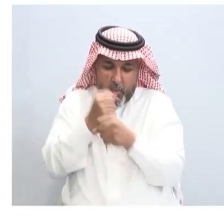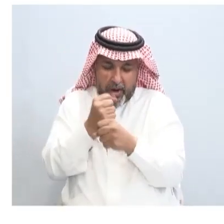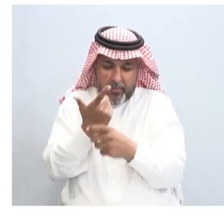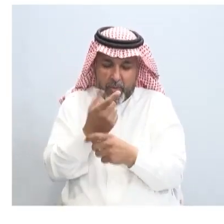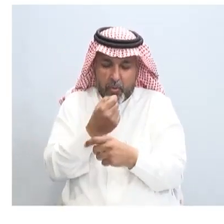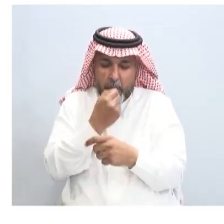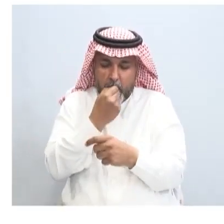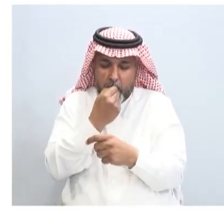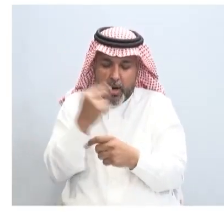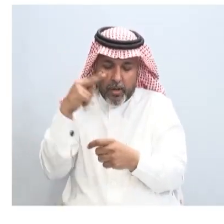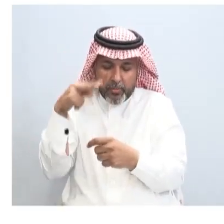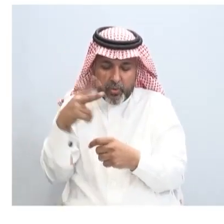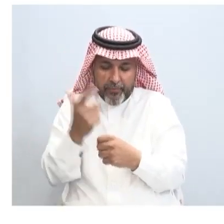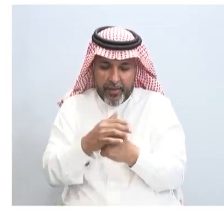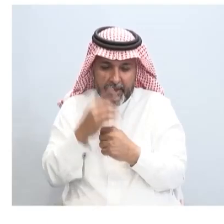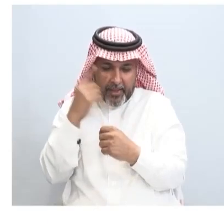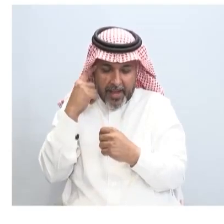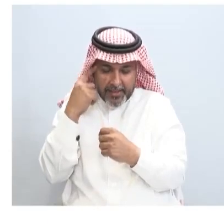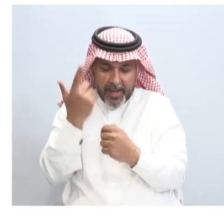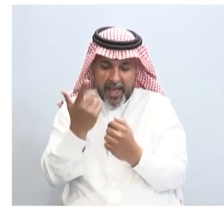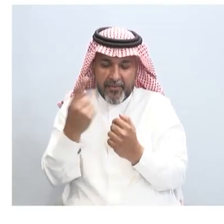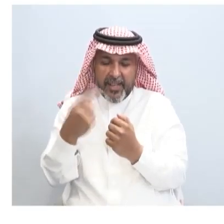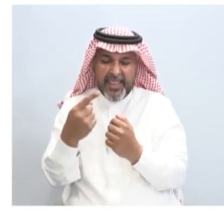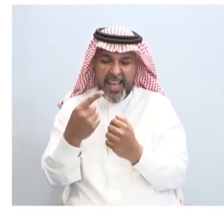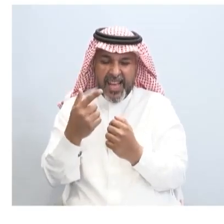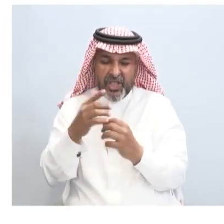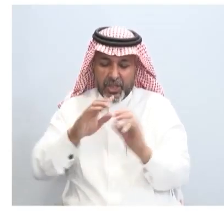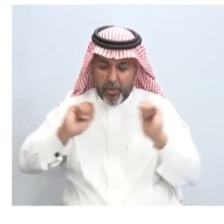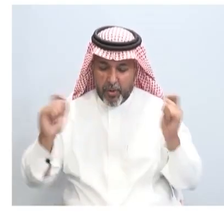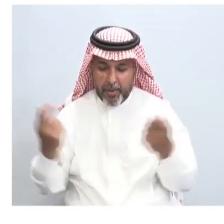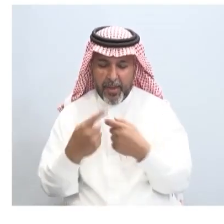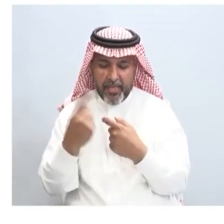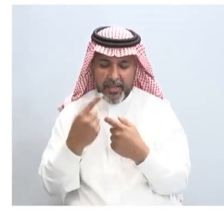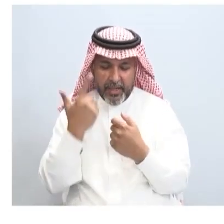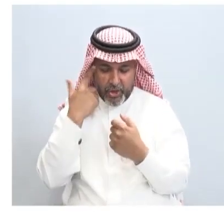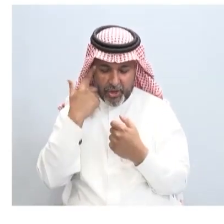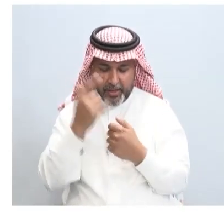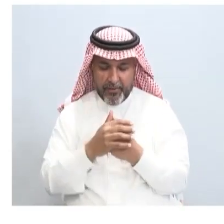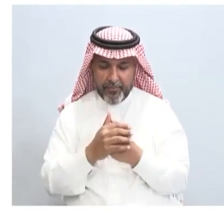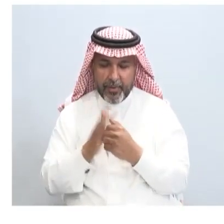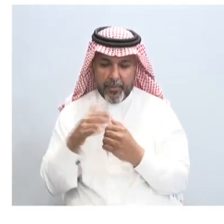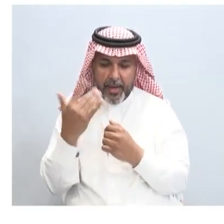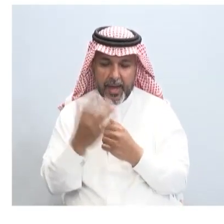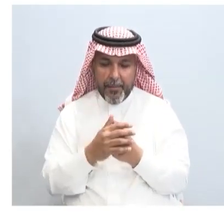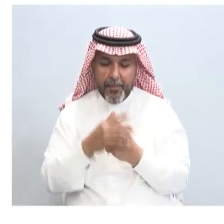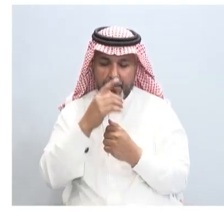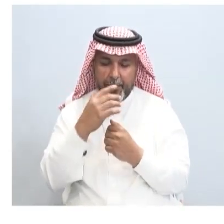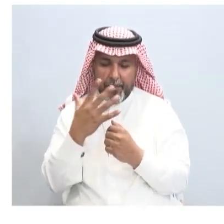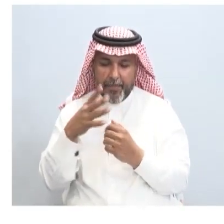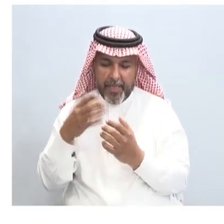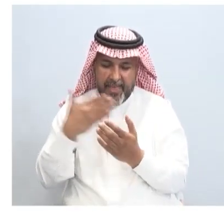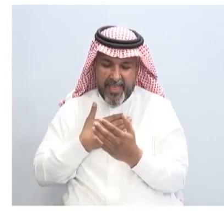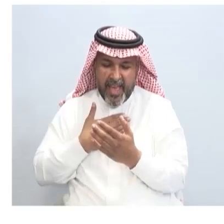11 فكتوريا فاذا انتهيت انا من وقوف الحكم الان فيبقى لي 10 لاعبين ابغى رتبهم فيصير